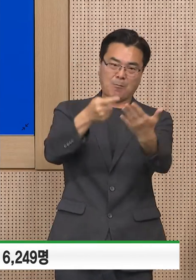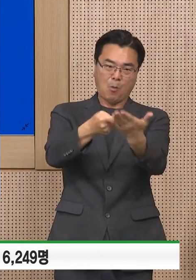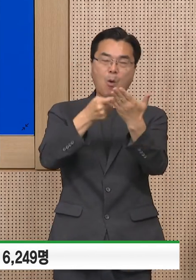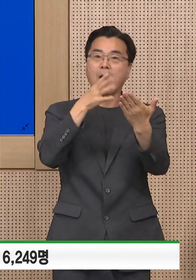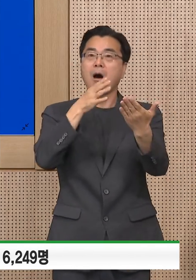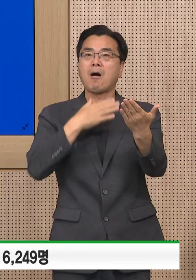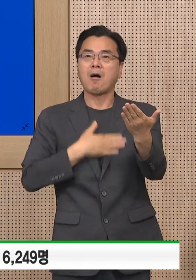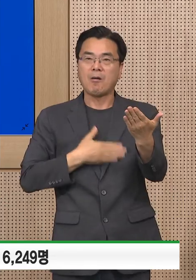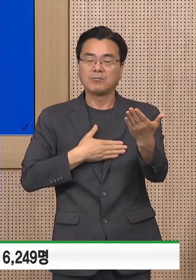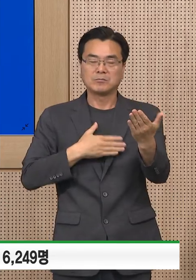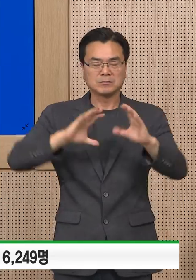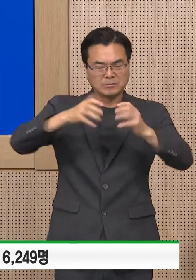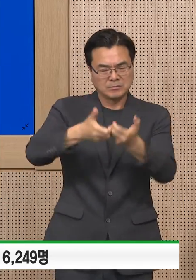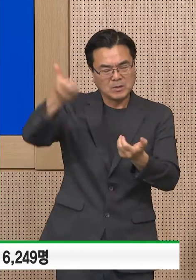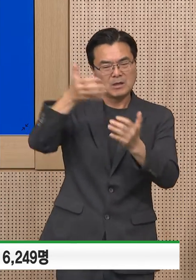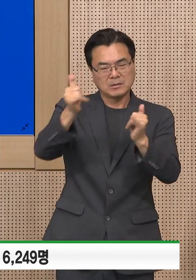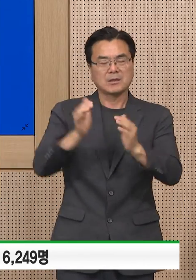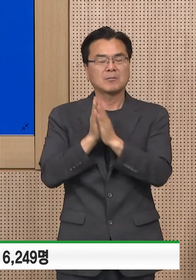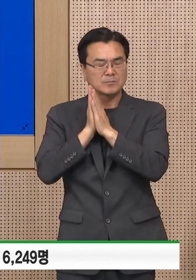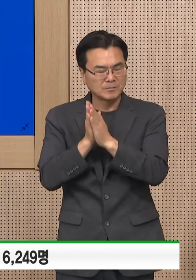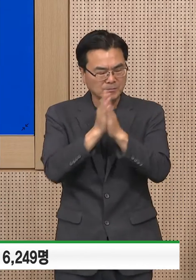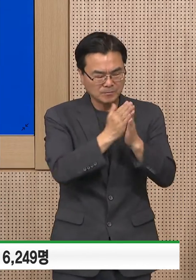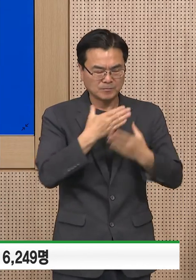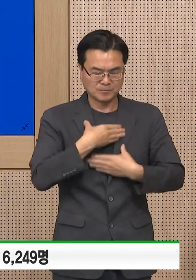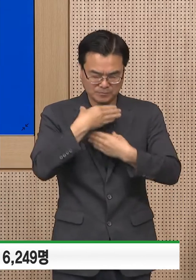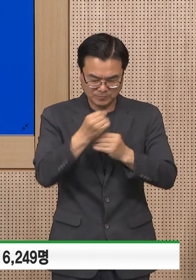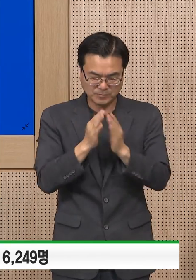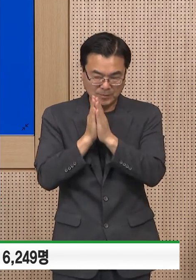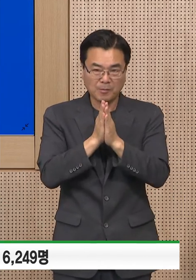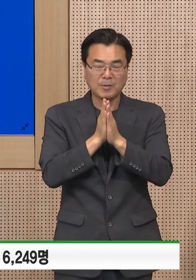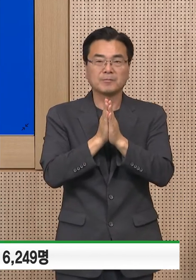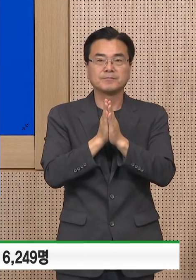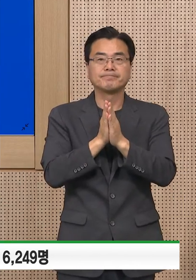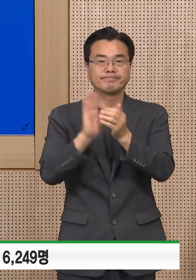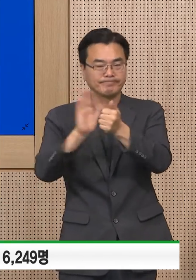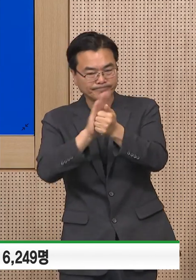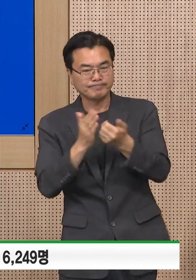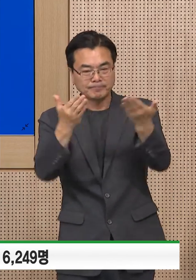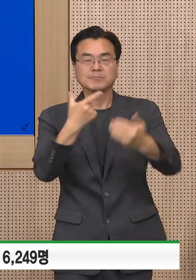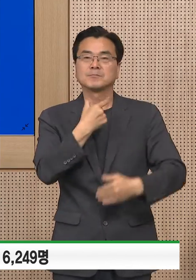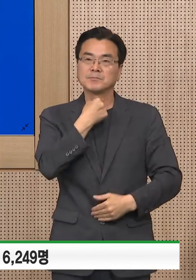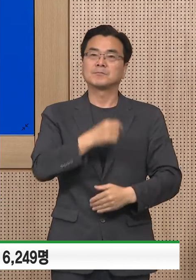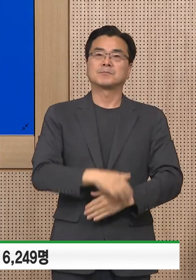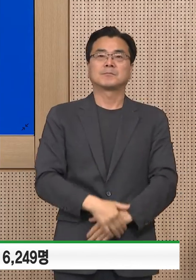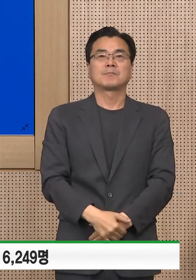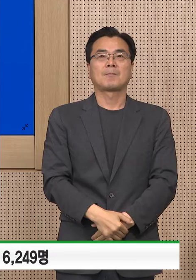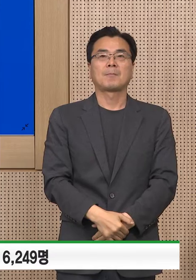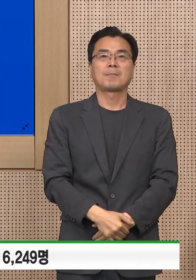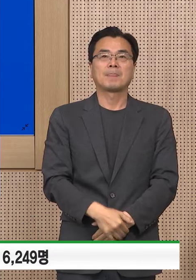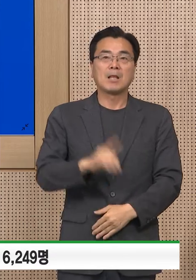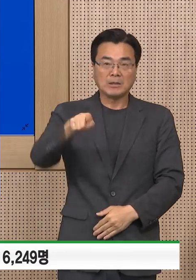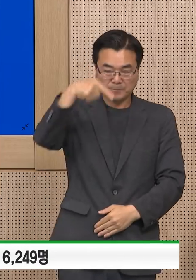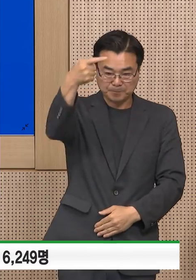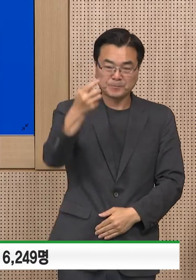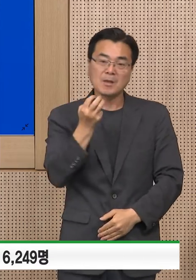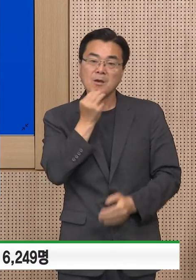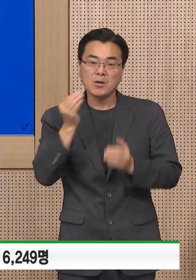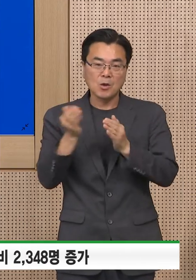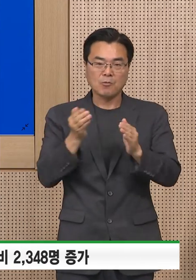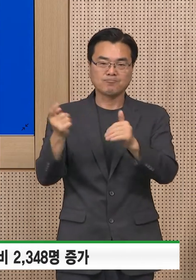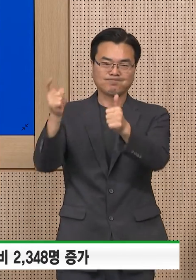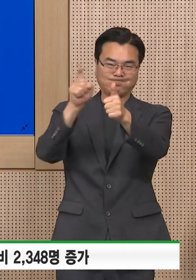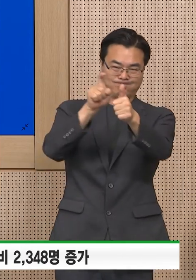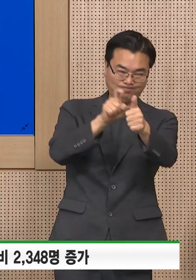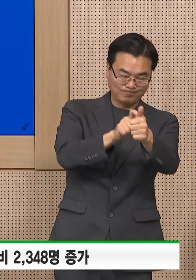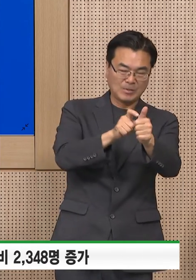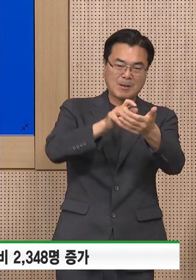나타났습니다. 상가 고인의 명복을 빌며 유가족분들께 깊은 애도의 말씀을 드립니다. 다음은 경기도 확진자